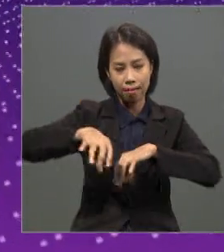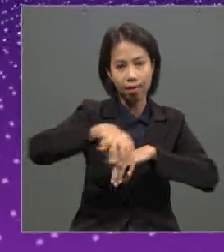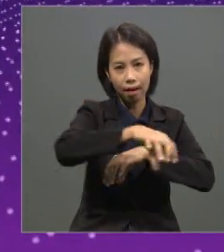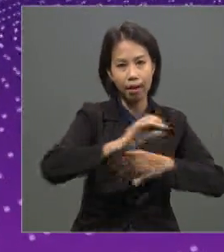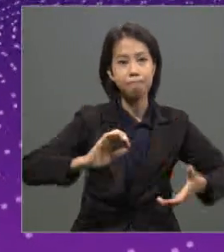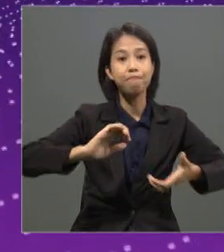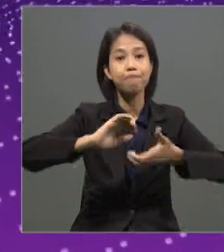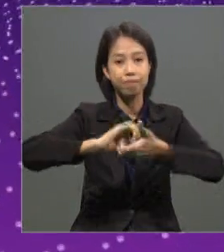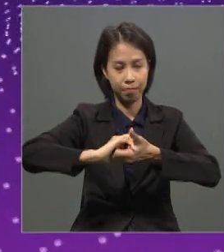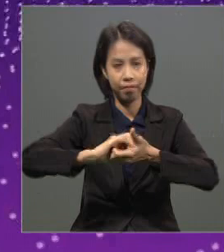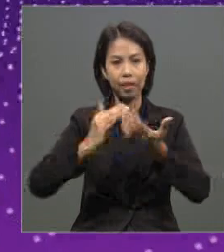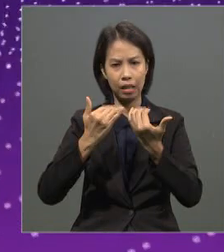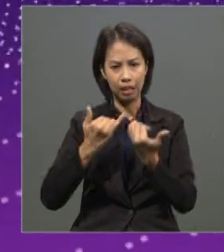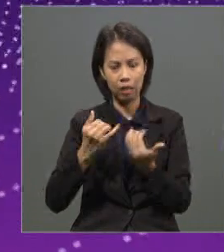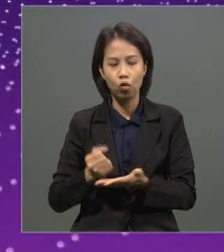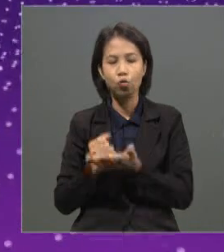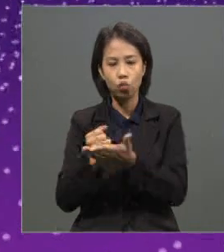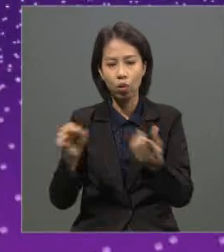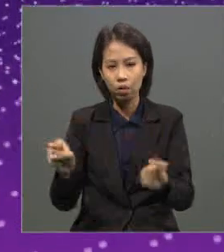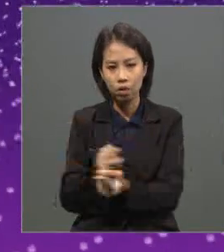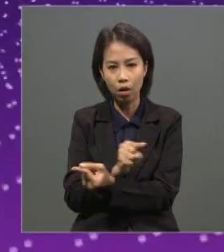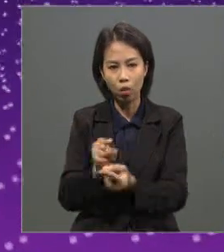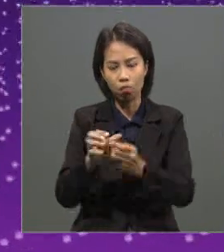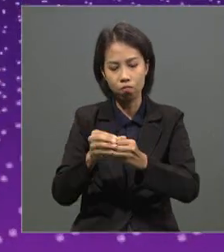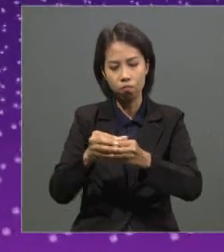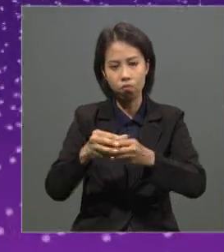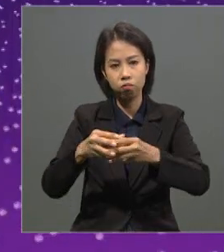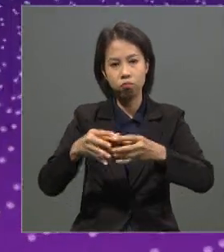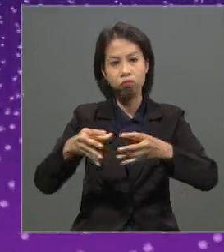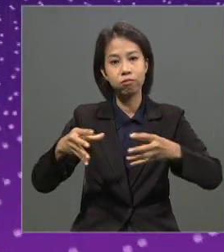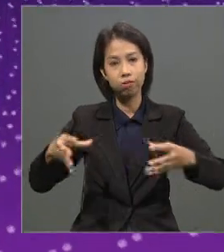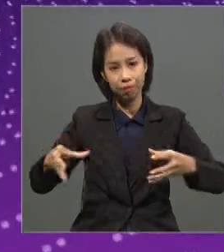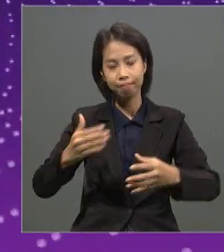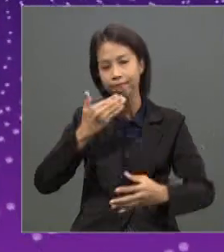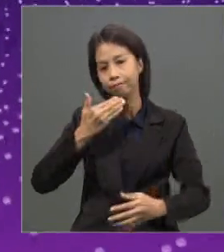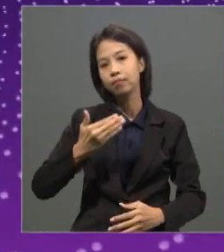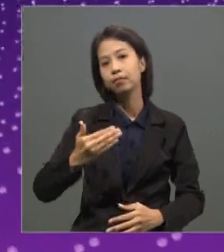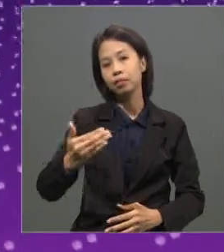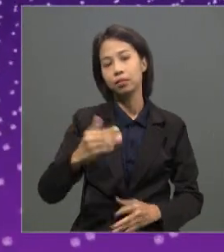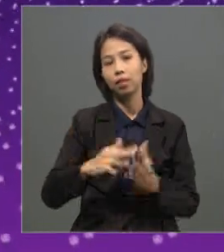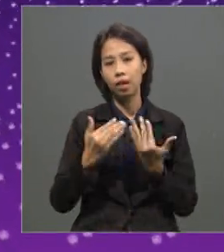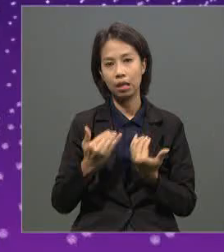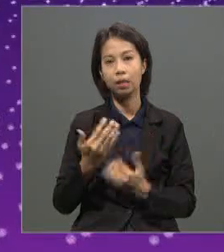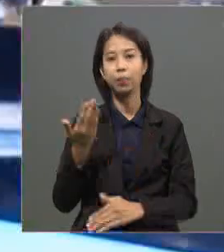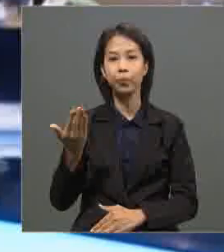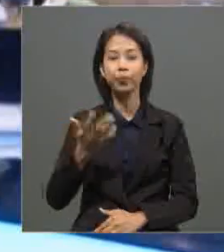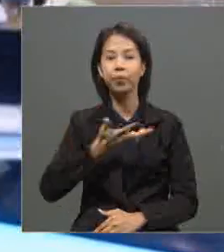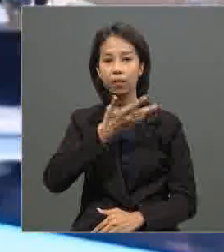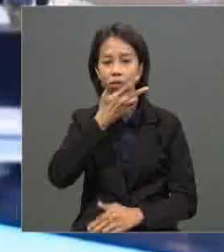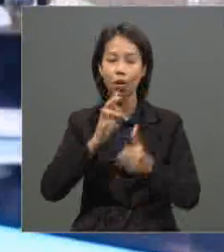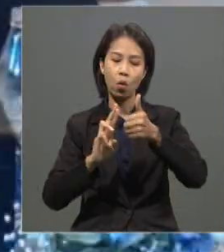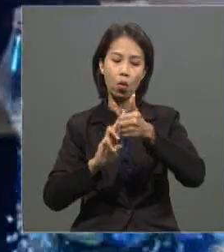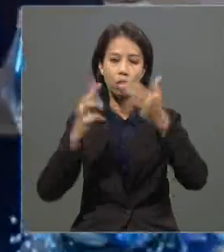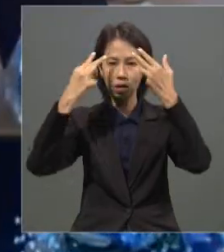และต่างประเทศครับมุ่งสร้างสังคมไทยให้เติบโตอย่างมั่นคงและยั่งยืนนายอนุทินชานวีระกูลรองนายก